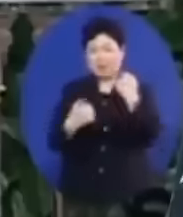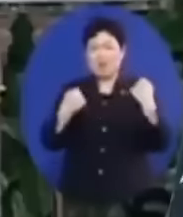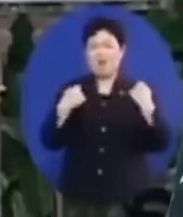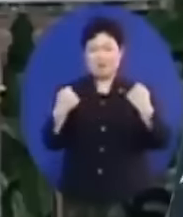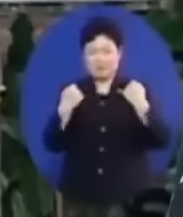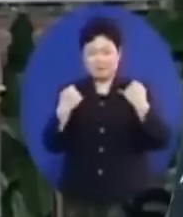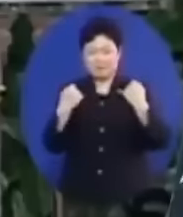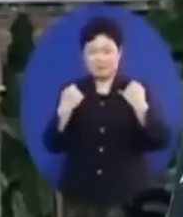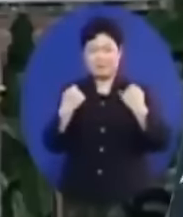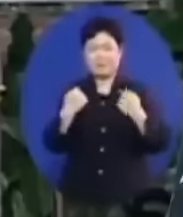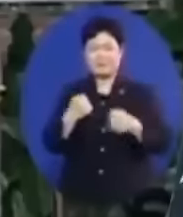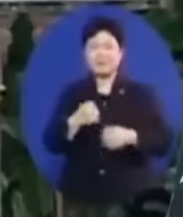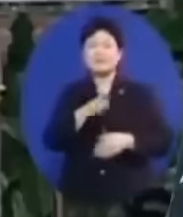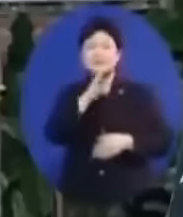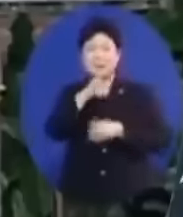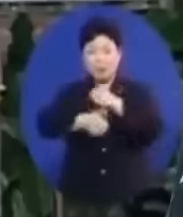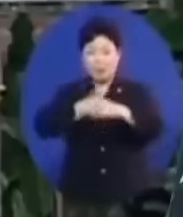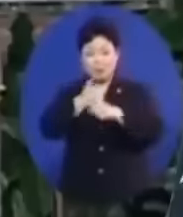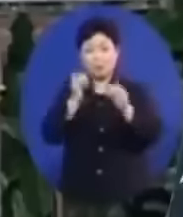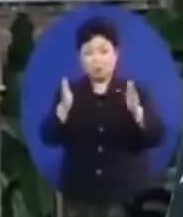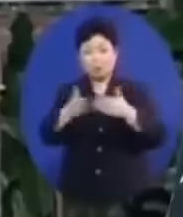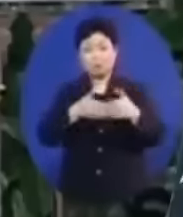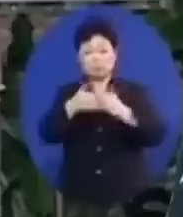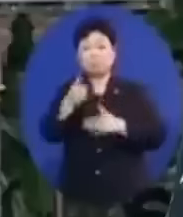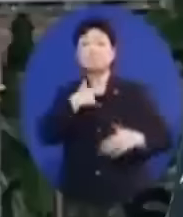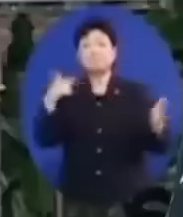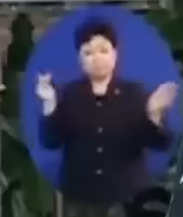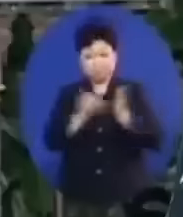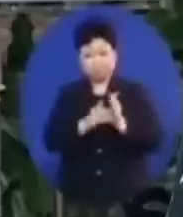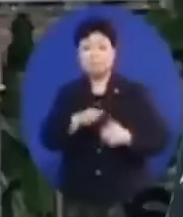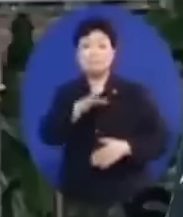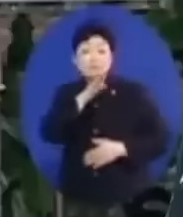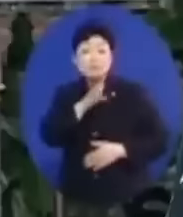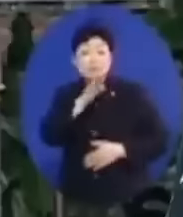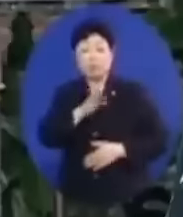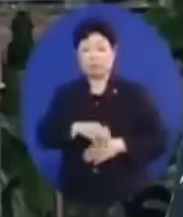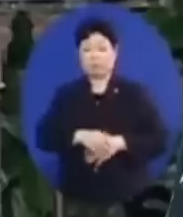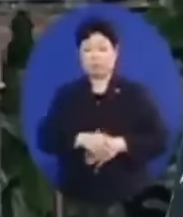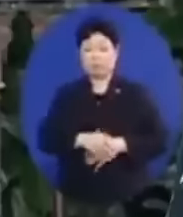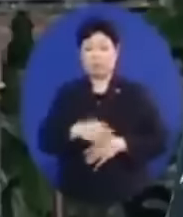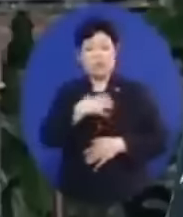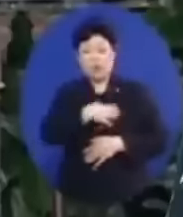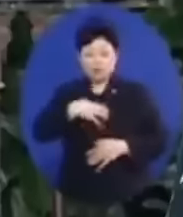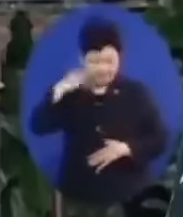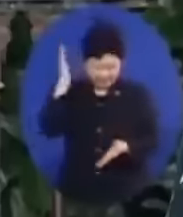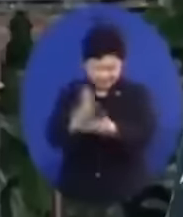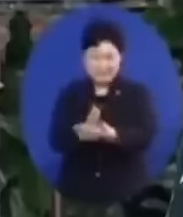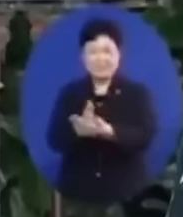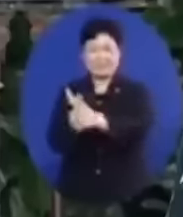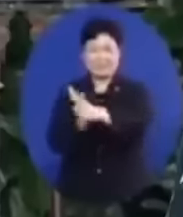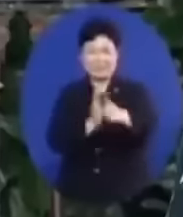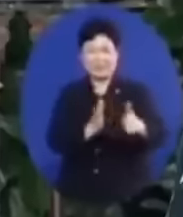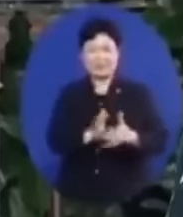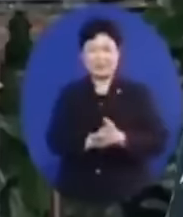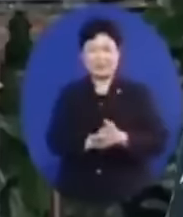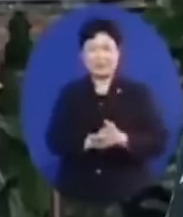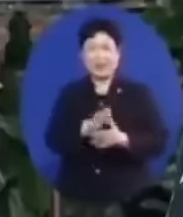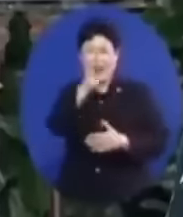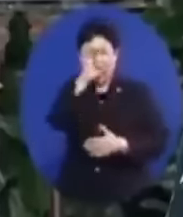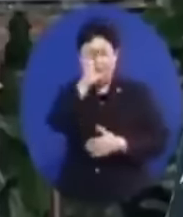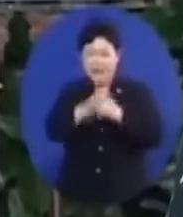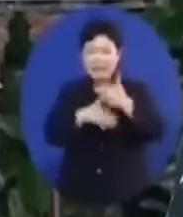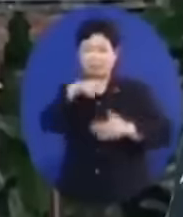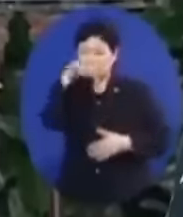것입니다. 내가 50년 동안 체험해 보았습니다. 진짜입니다. 걱정하지 마십시오. 우리 하나님 좋은 하나님인